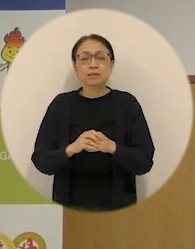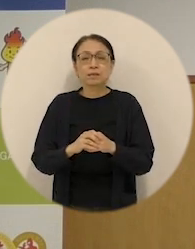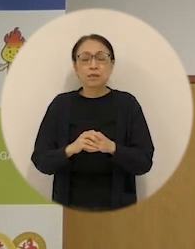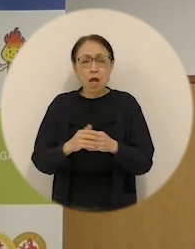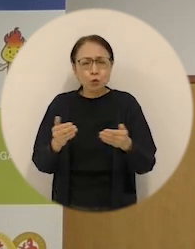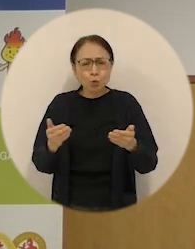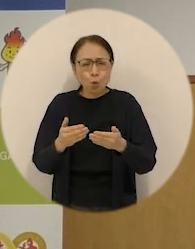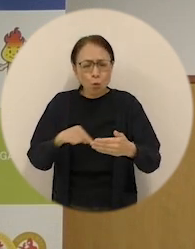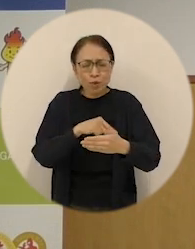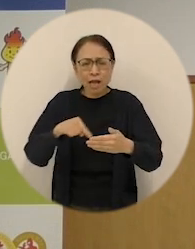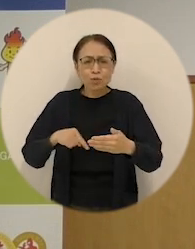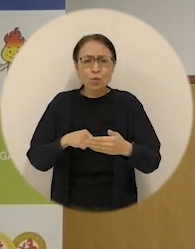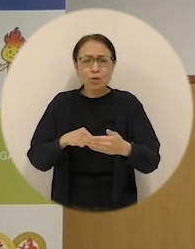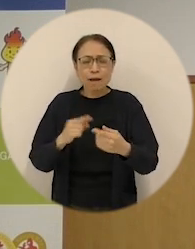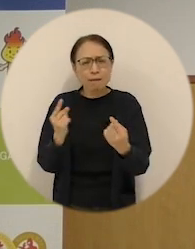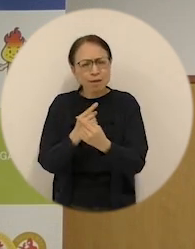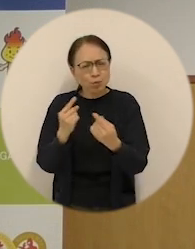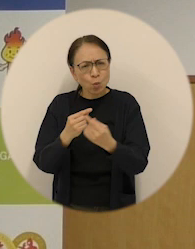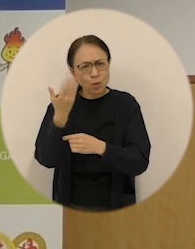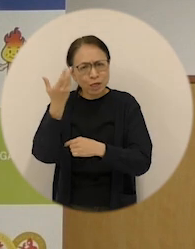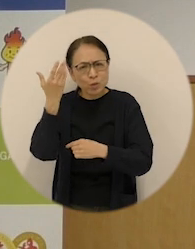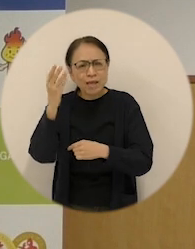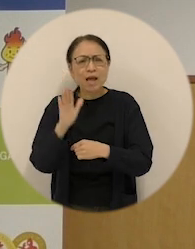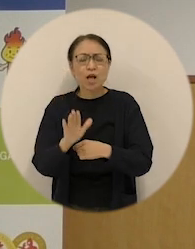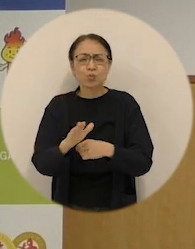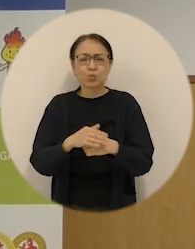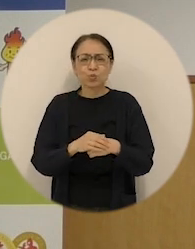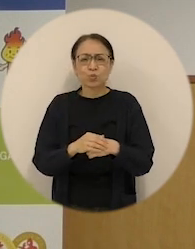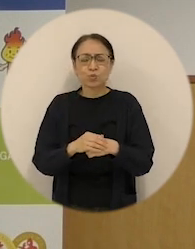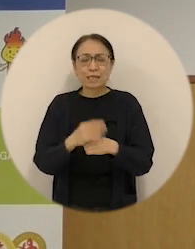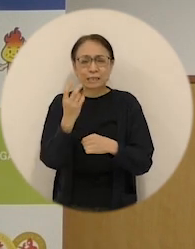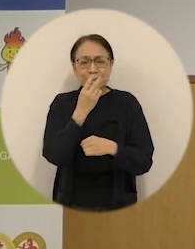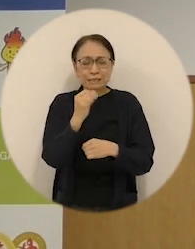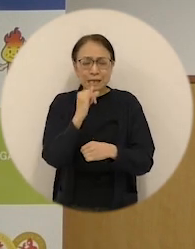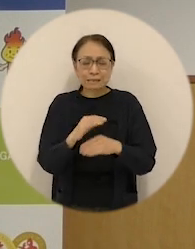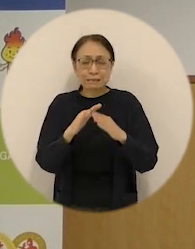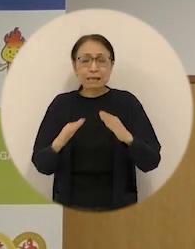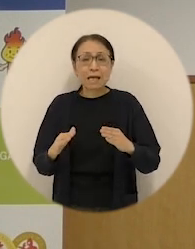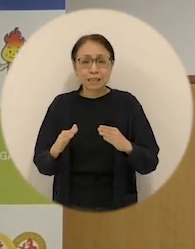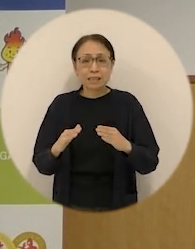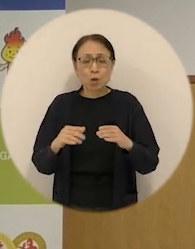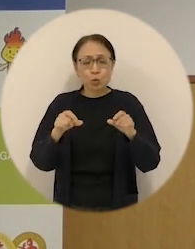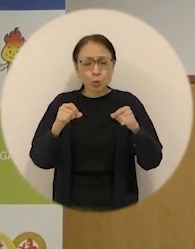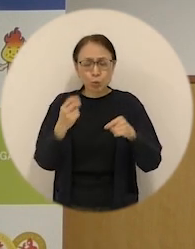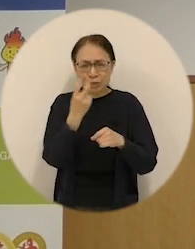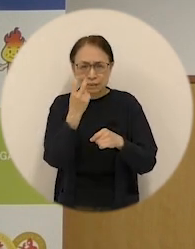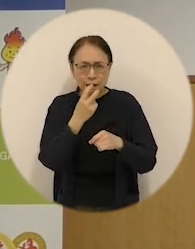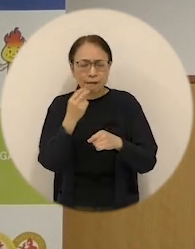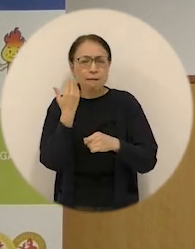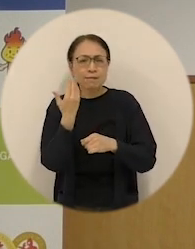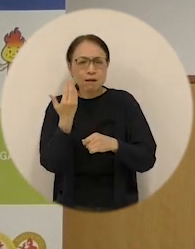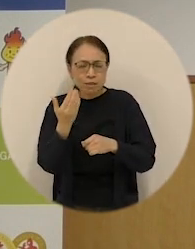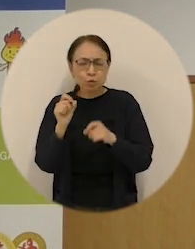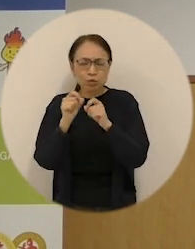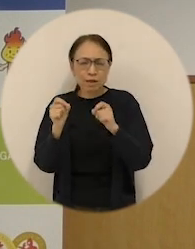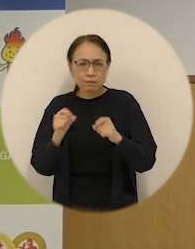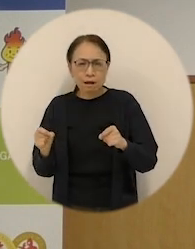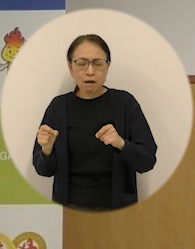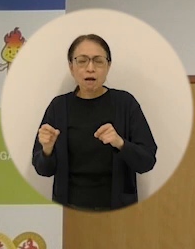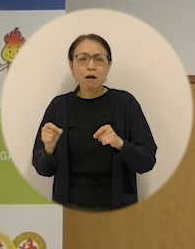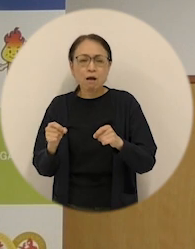容が変更となる可能性があるため、審査委員会においての書類審査及びヒアリング結果などを踏